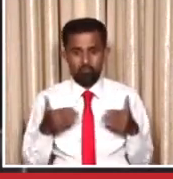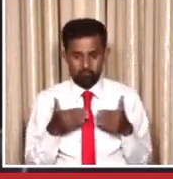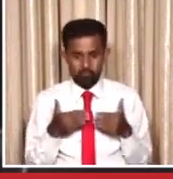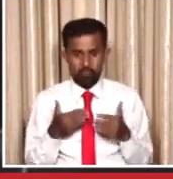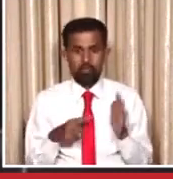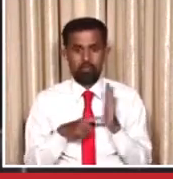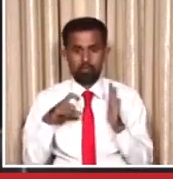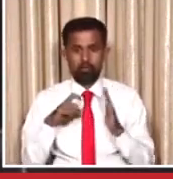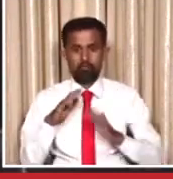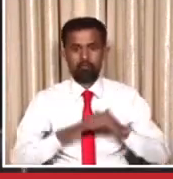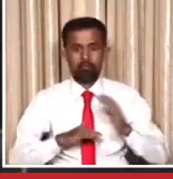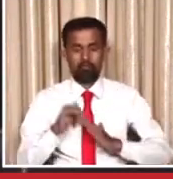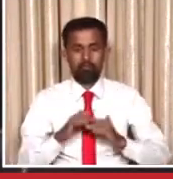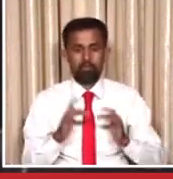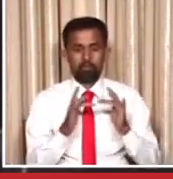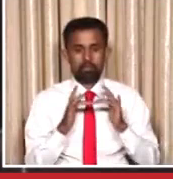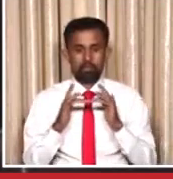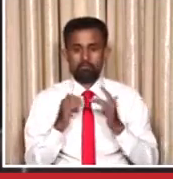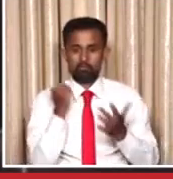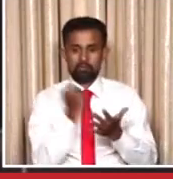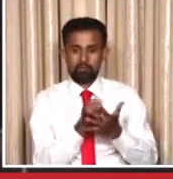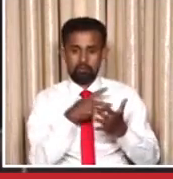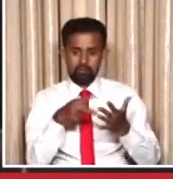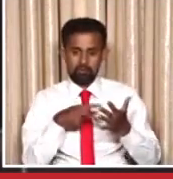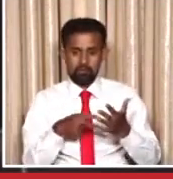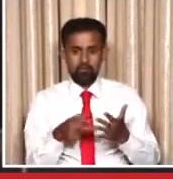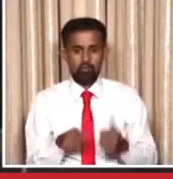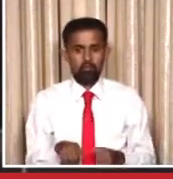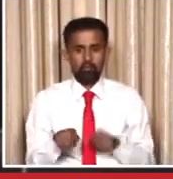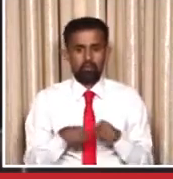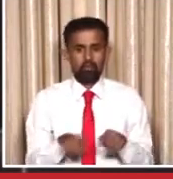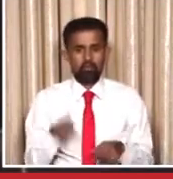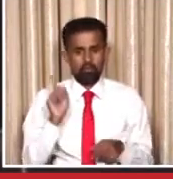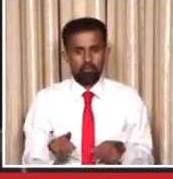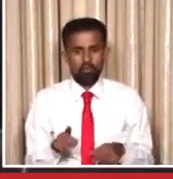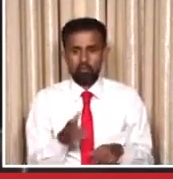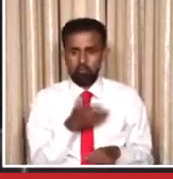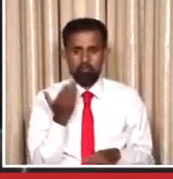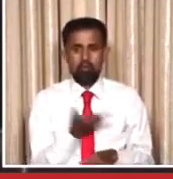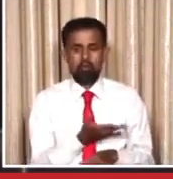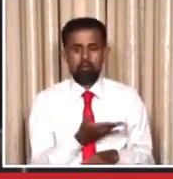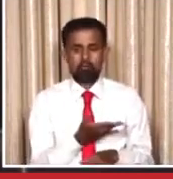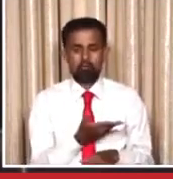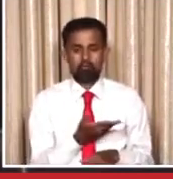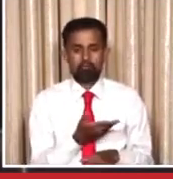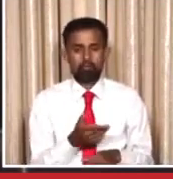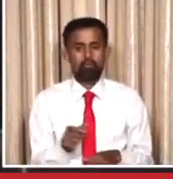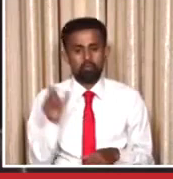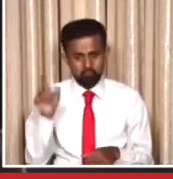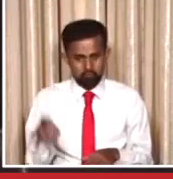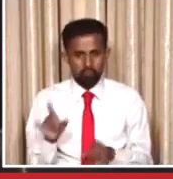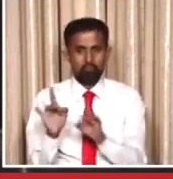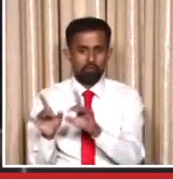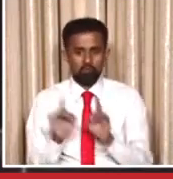இமெயில் ஒன்று அனுப்புகின்ற பொழுது அதற்கான அனுமதியை இமெயிலிலே வழங்கப்படுமாக இருந்தால் அது பதிவாளர்களுக்கு இலகுவாக இருக்கும். எனவே இந்த